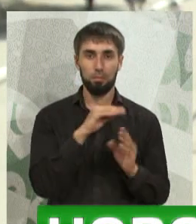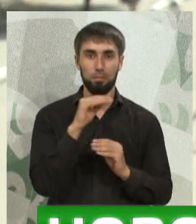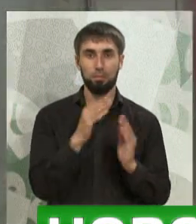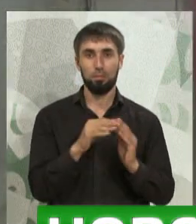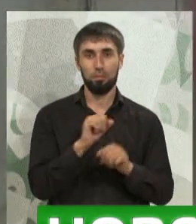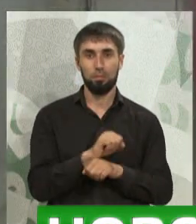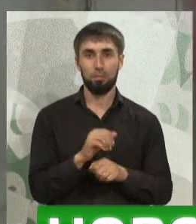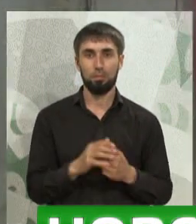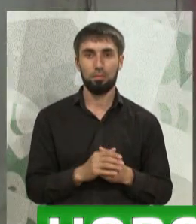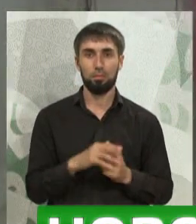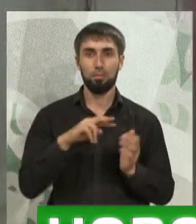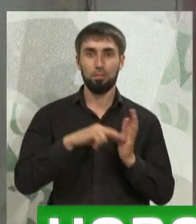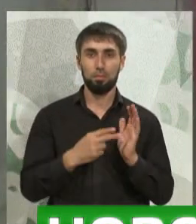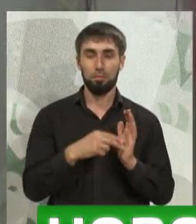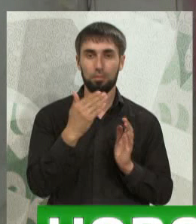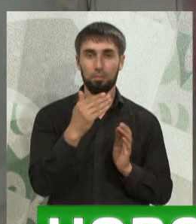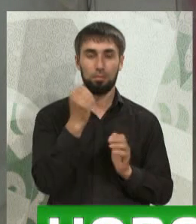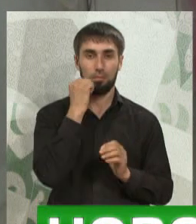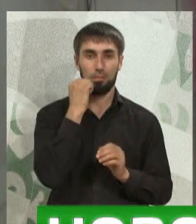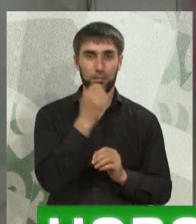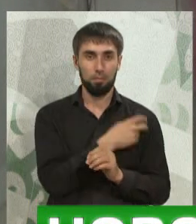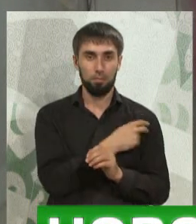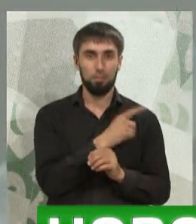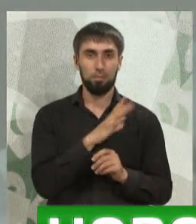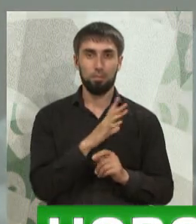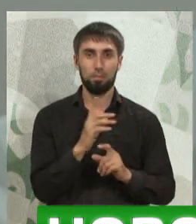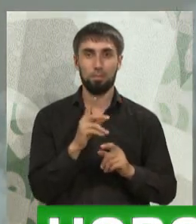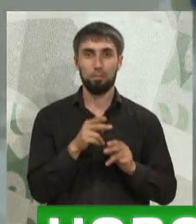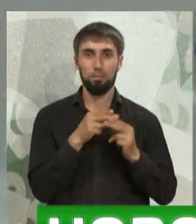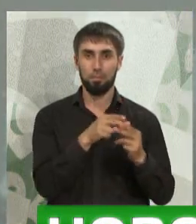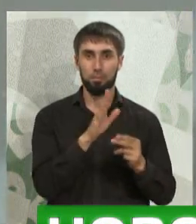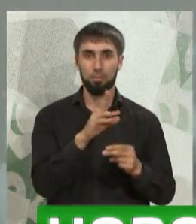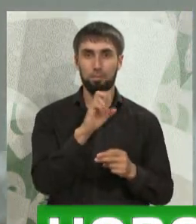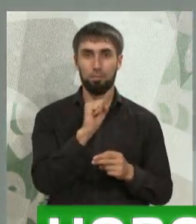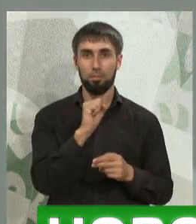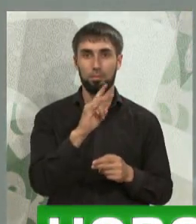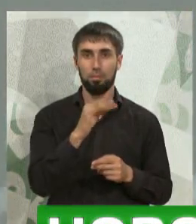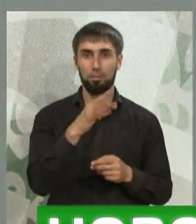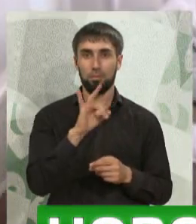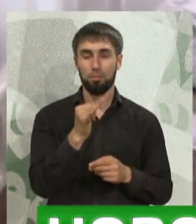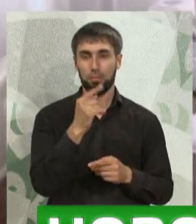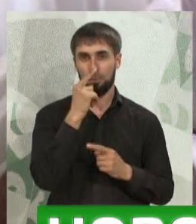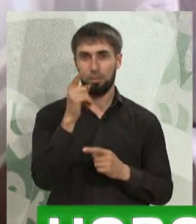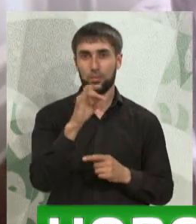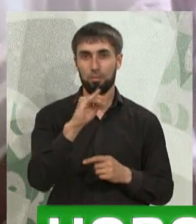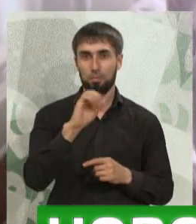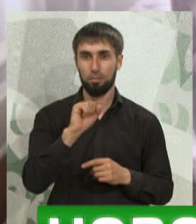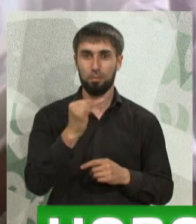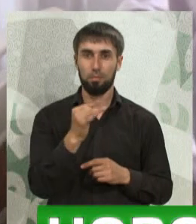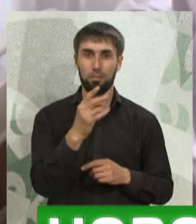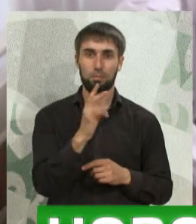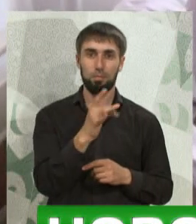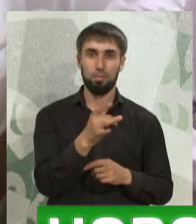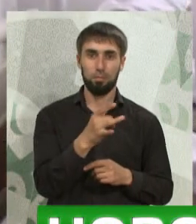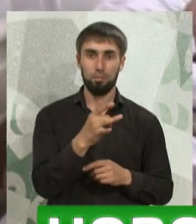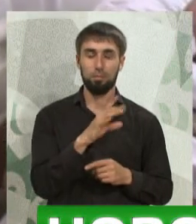у себя дома. В планах у московских медиков в ближайшее время посетить больницу в Кантышево. А еще выехать в отдаленные села Сунжевского, Назрановского